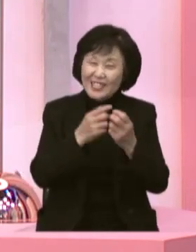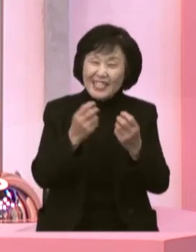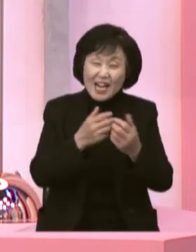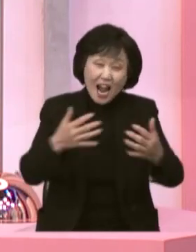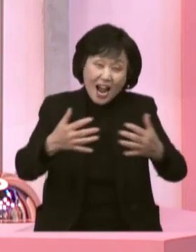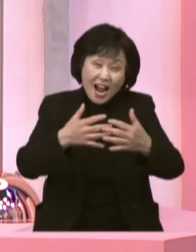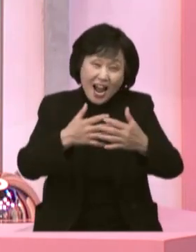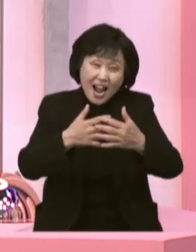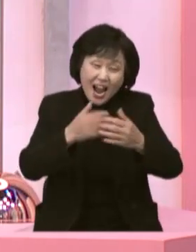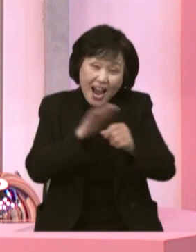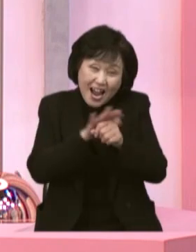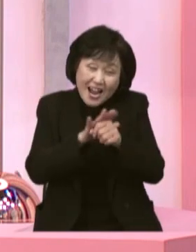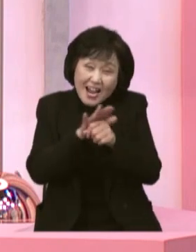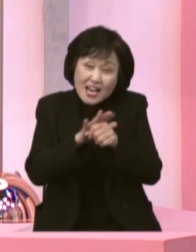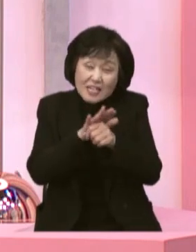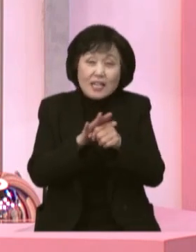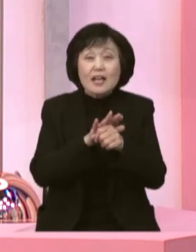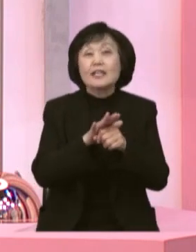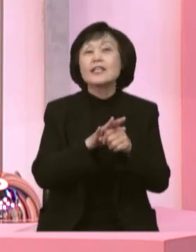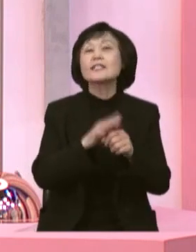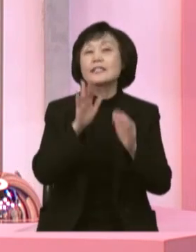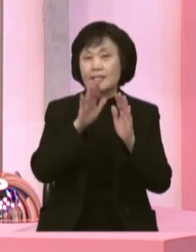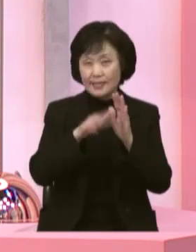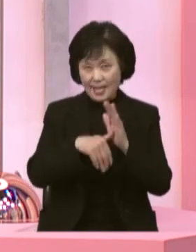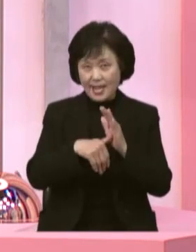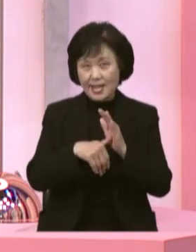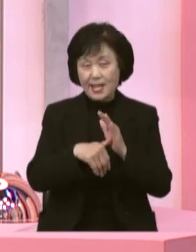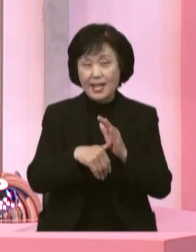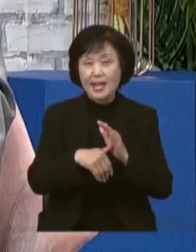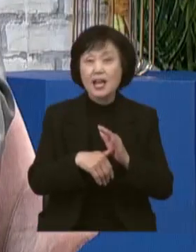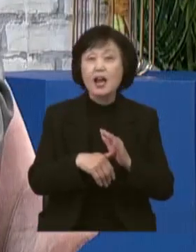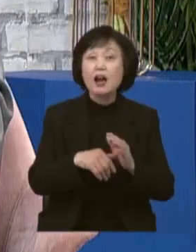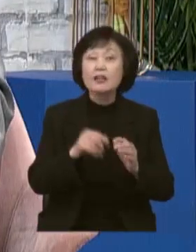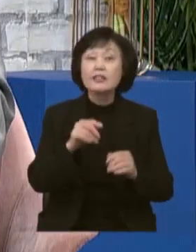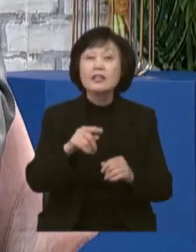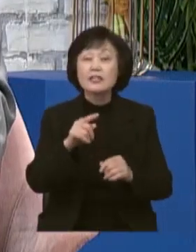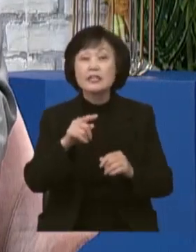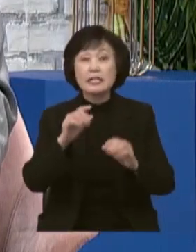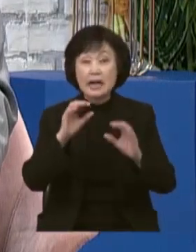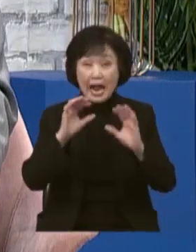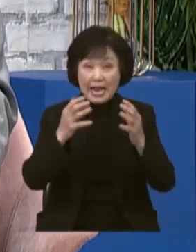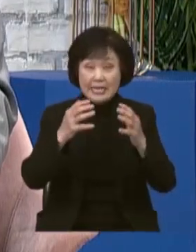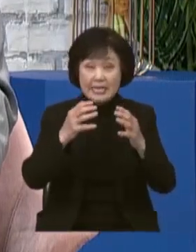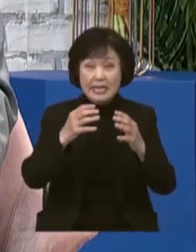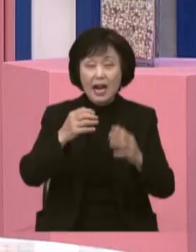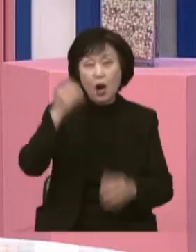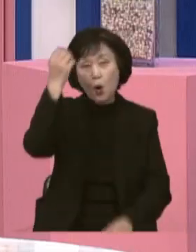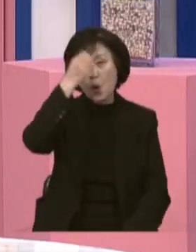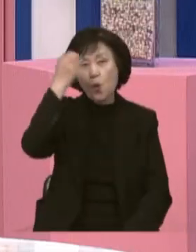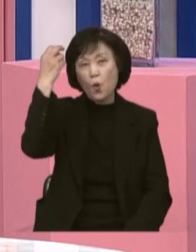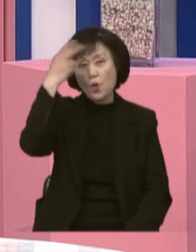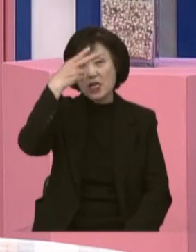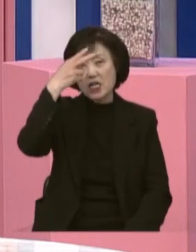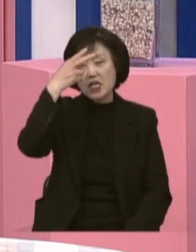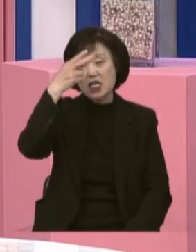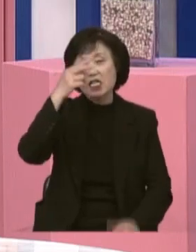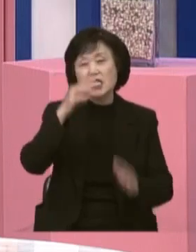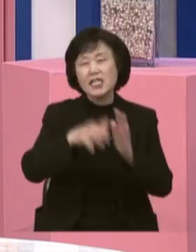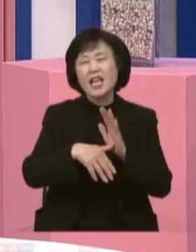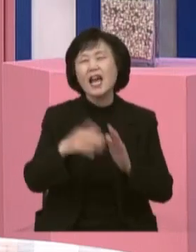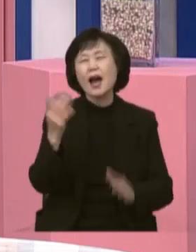병원에 들어갔어. 근데 거기서 그냥 죽었어. 그 이자리가? 근데